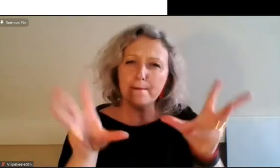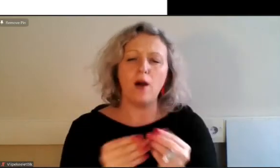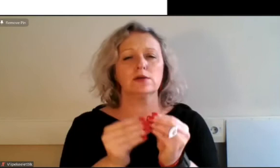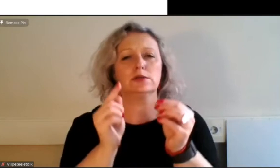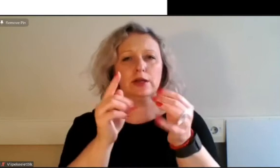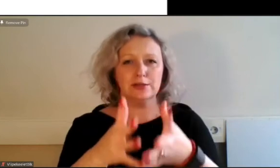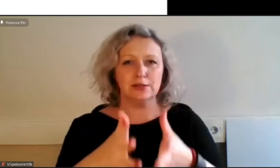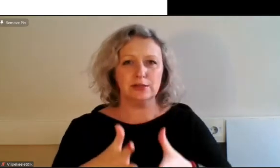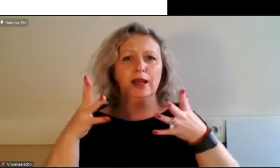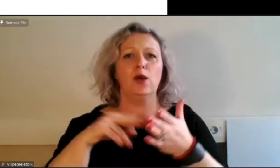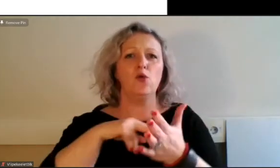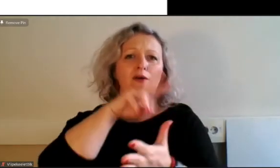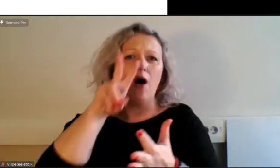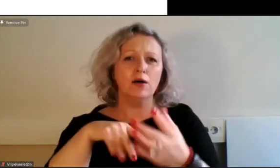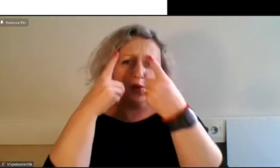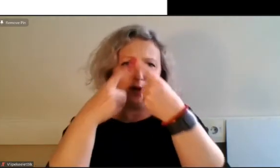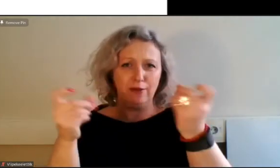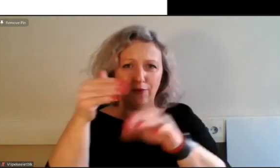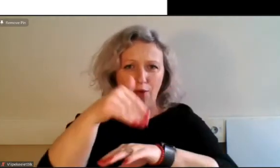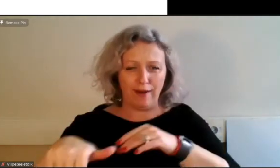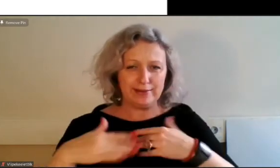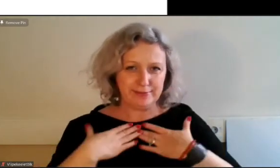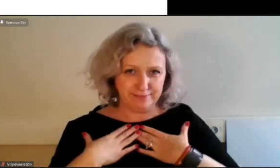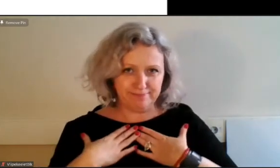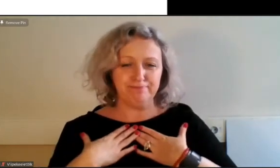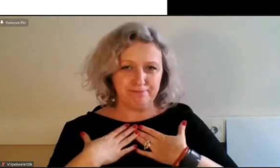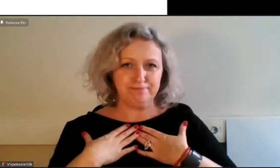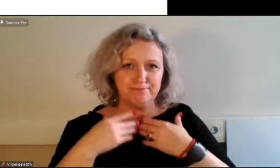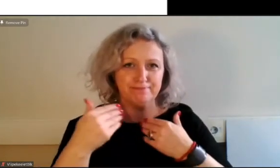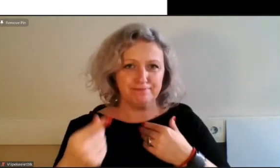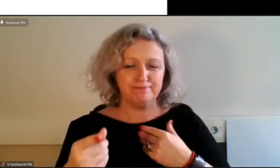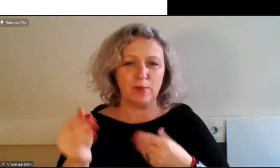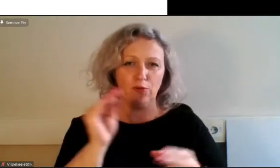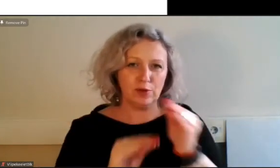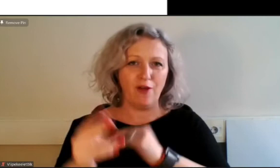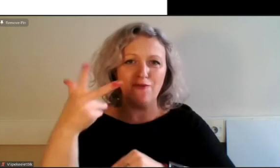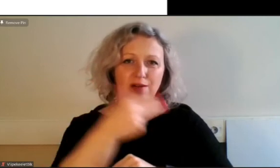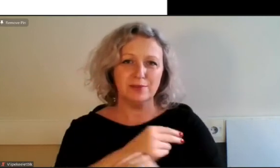tänavu aastal ei ole uusi ohtlikke variante tekkinud, mis annab natukene lootust.